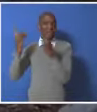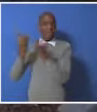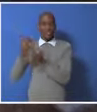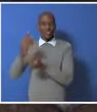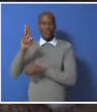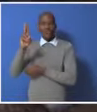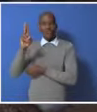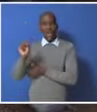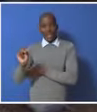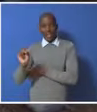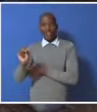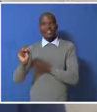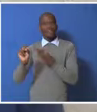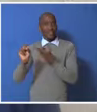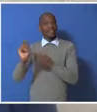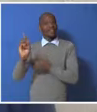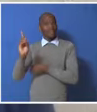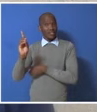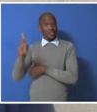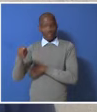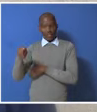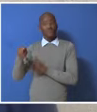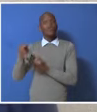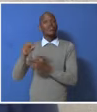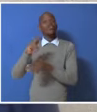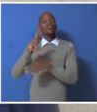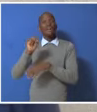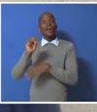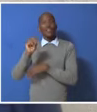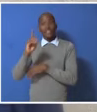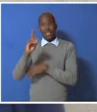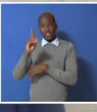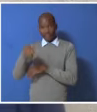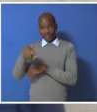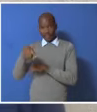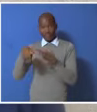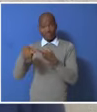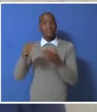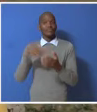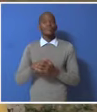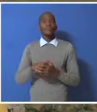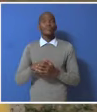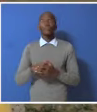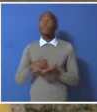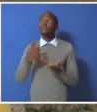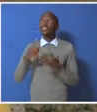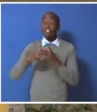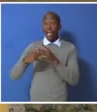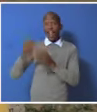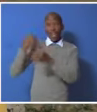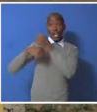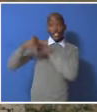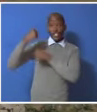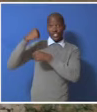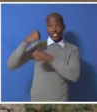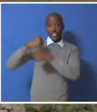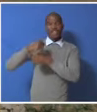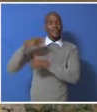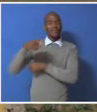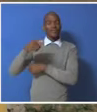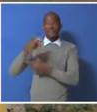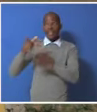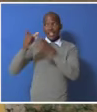la mahatshehatshe United Nations Development Programme UNDP. E na re ngogola last